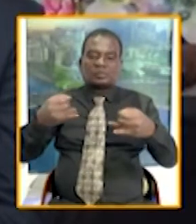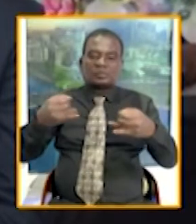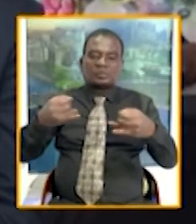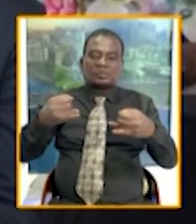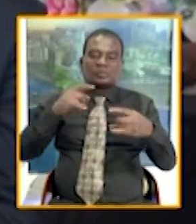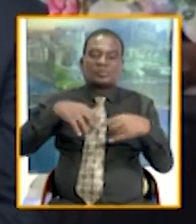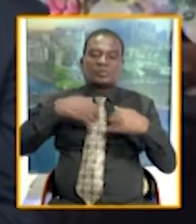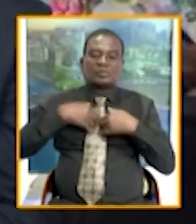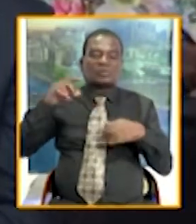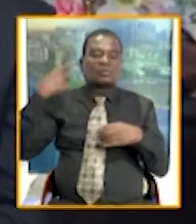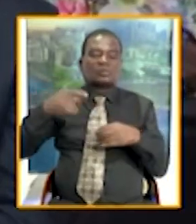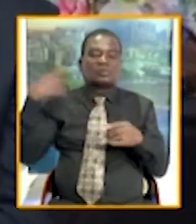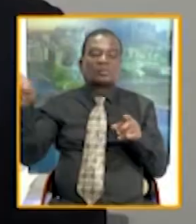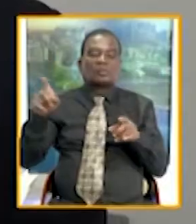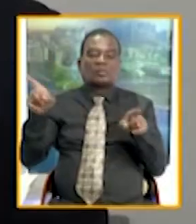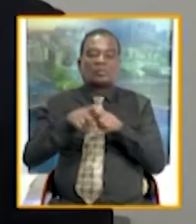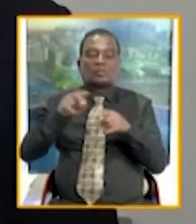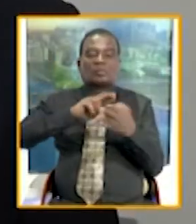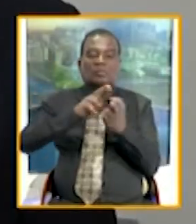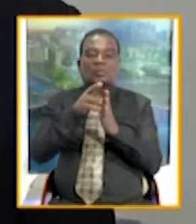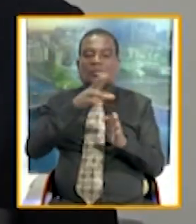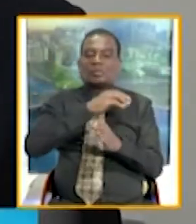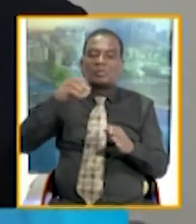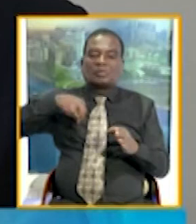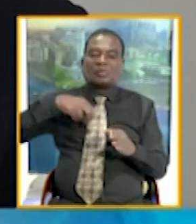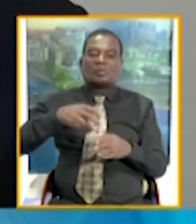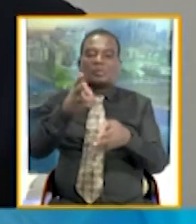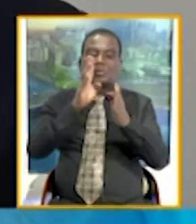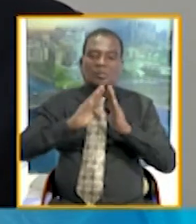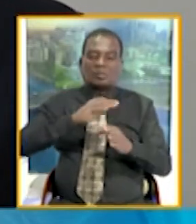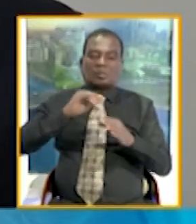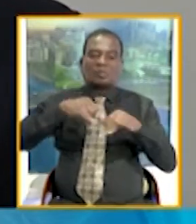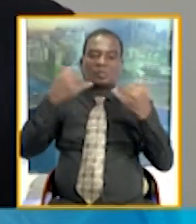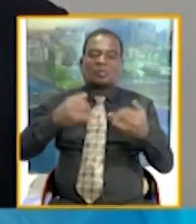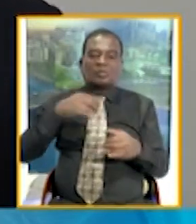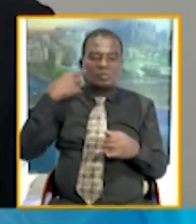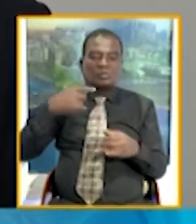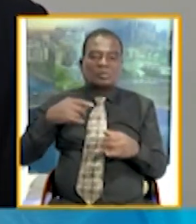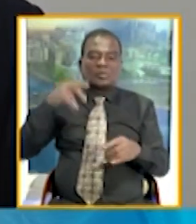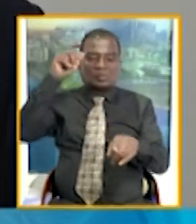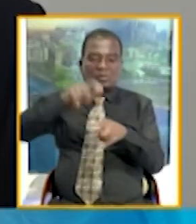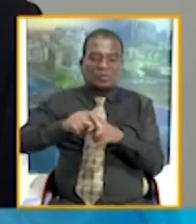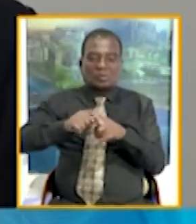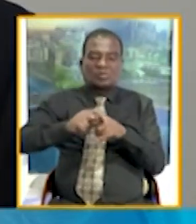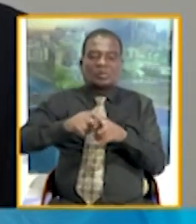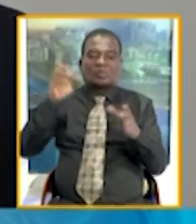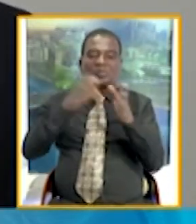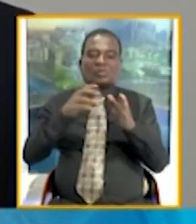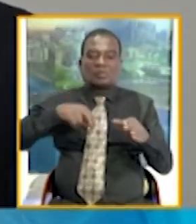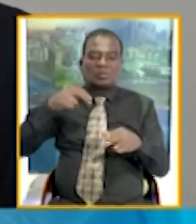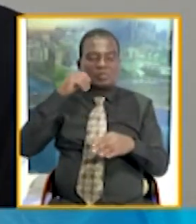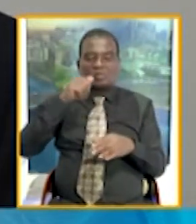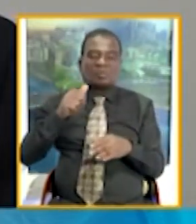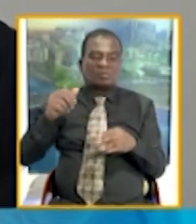a toujours le même rôle. Ce que nous demandons aux journalistes, c'est de se veiller à appliquer le code. Et en appliquant le code, nous n'avons pas de